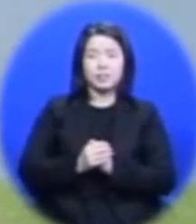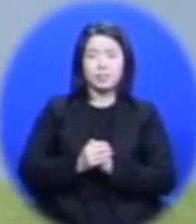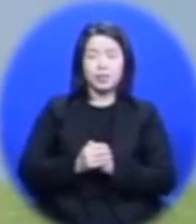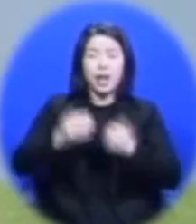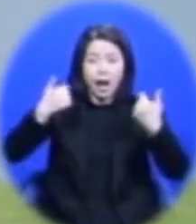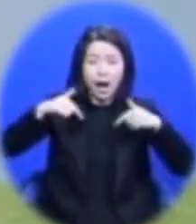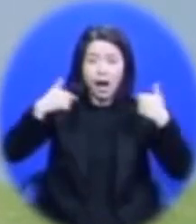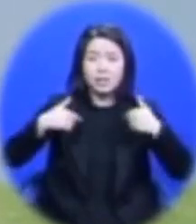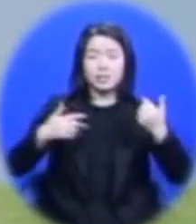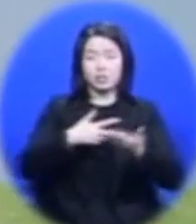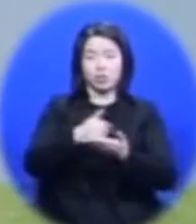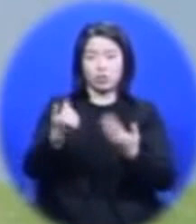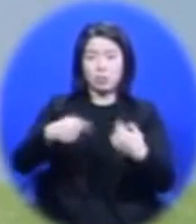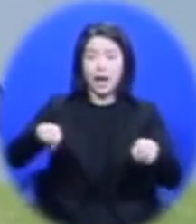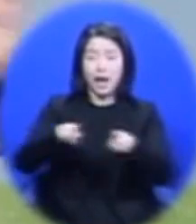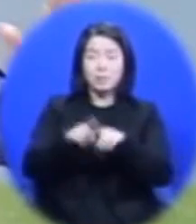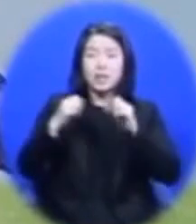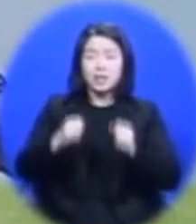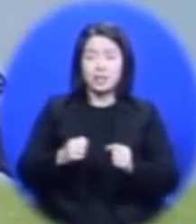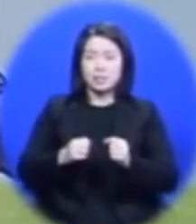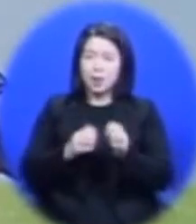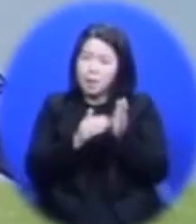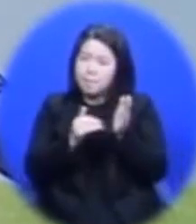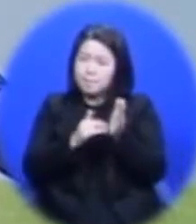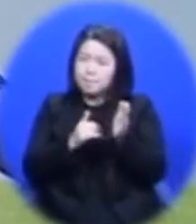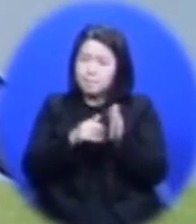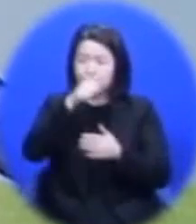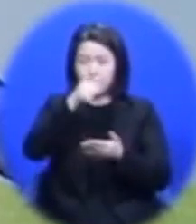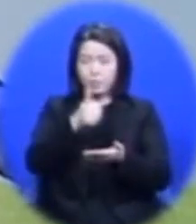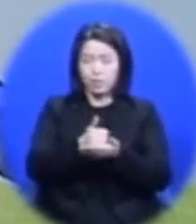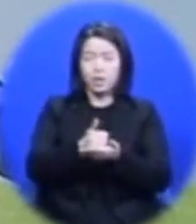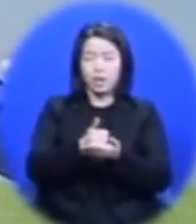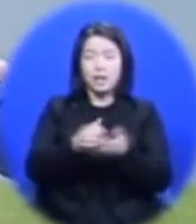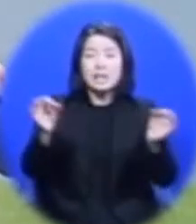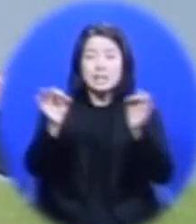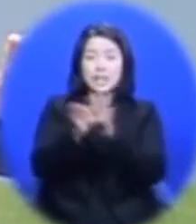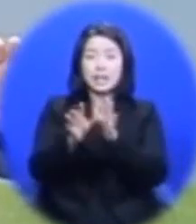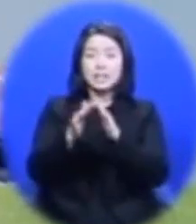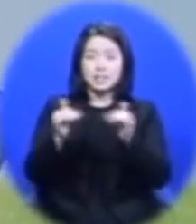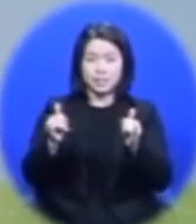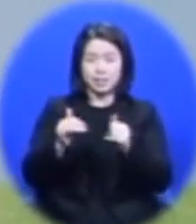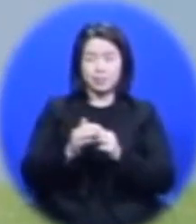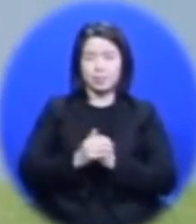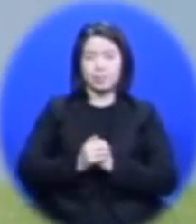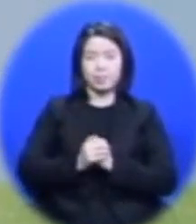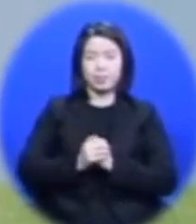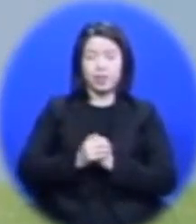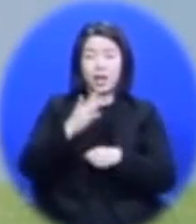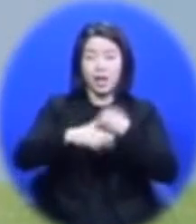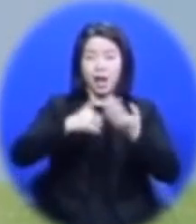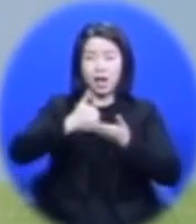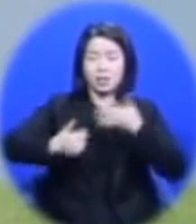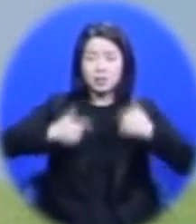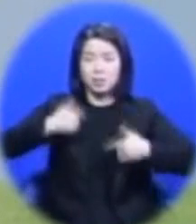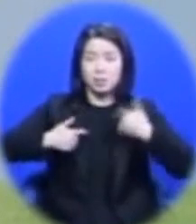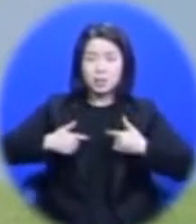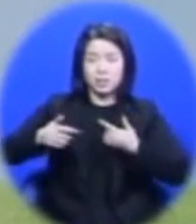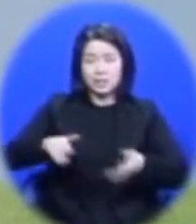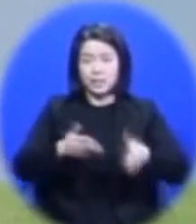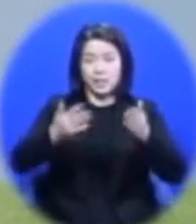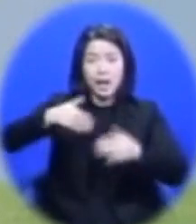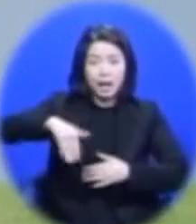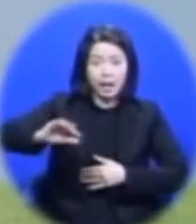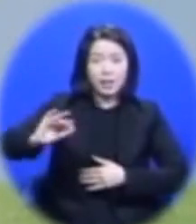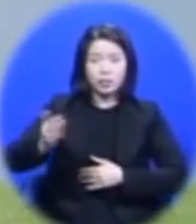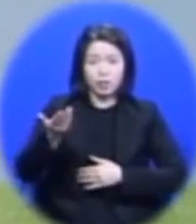늘 주님이 함께 계시니까 은밀한 죄가 이제는 사라진 사람, 하나님이 기뻐하시는 길을 가야